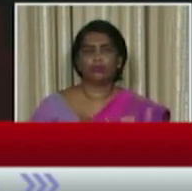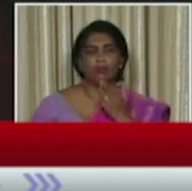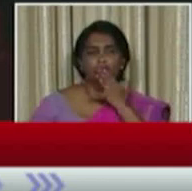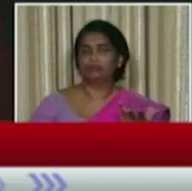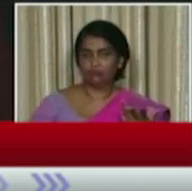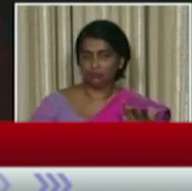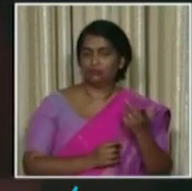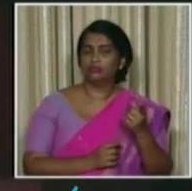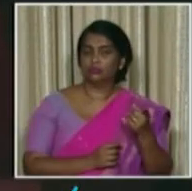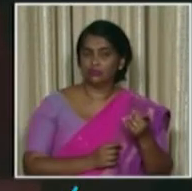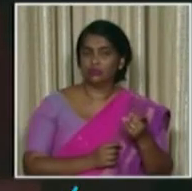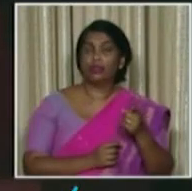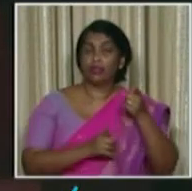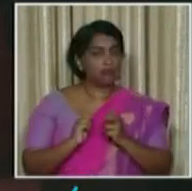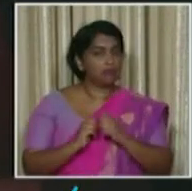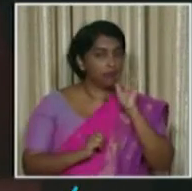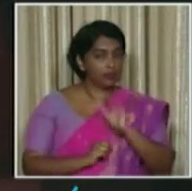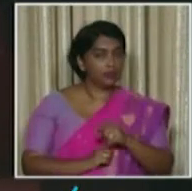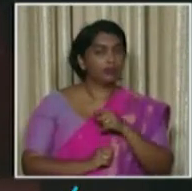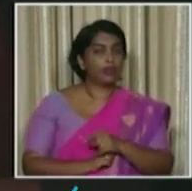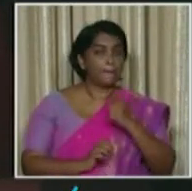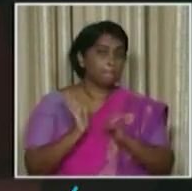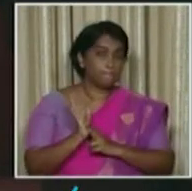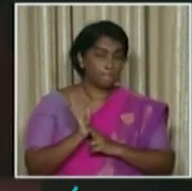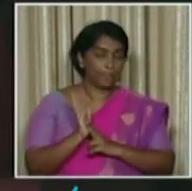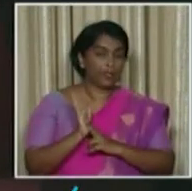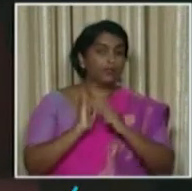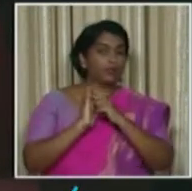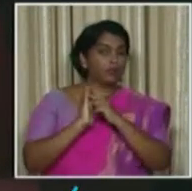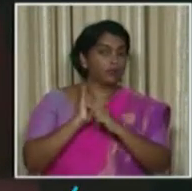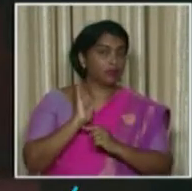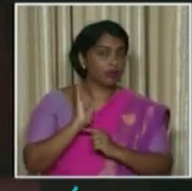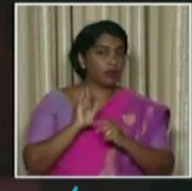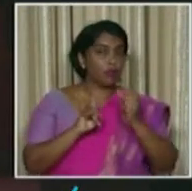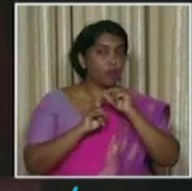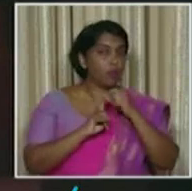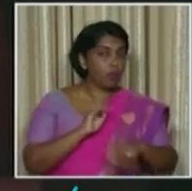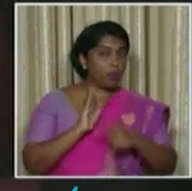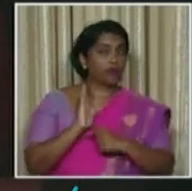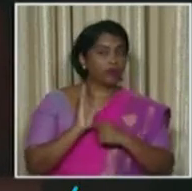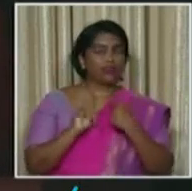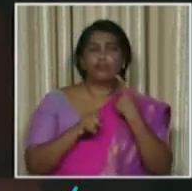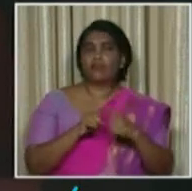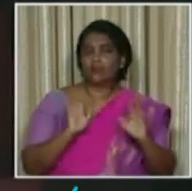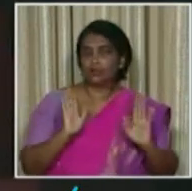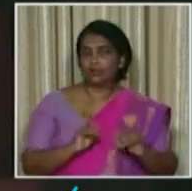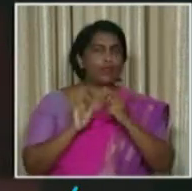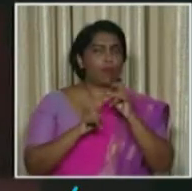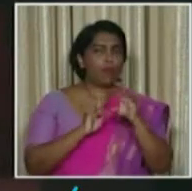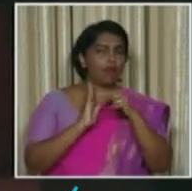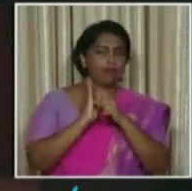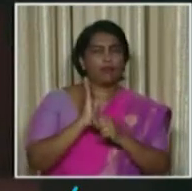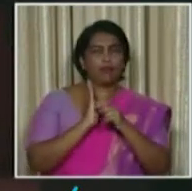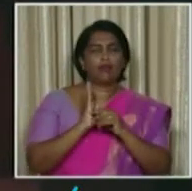ගත්තේ නැහැ රජය. එක්ස්ප්‍රස් පර් විනාශයේ මීගමුවේ සිට පානදුර වෙරළ දක්වා පමණයි කියලා වැරදි ආකාරයට